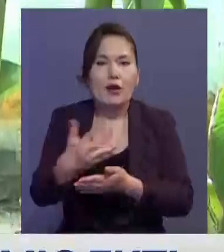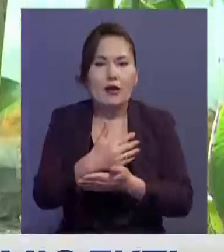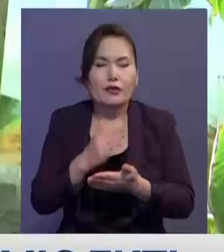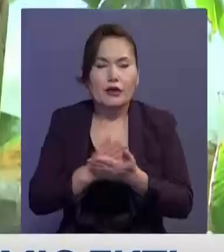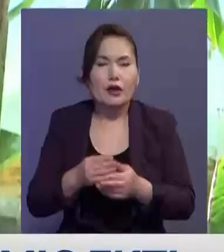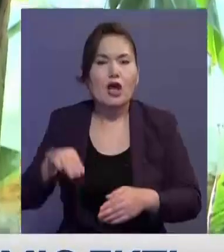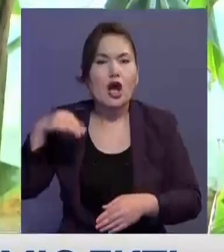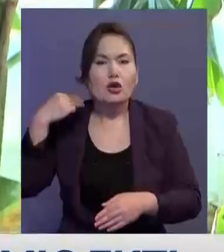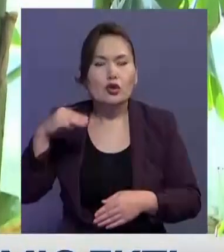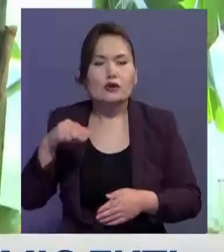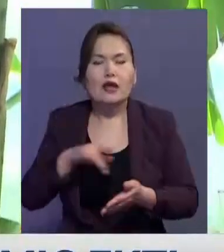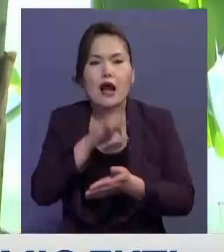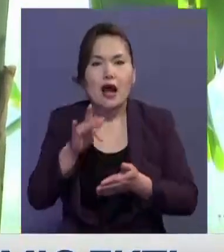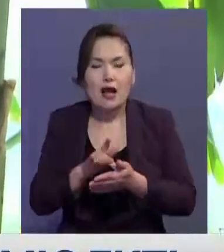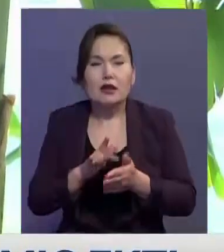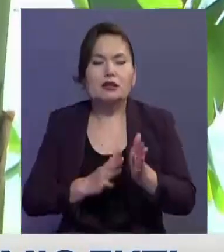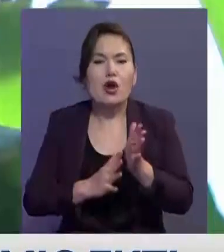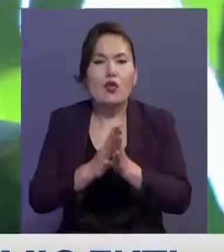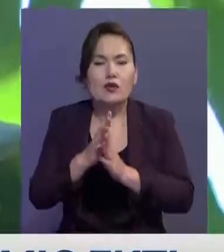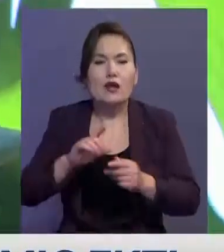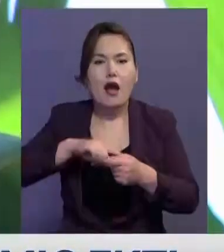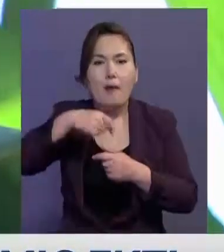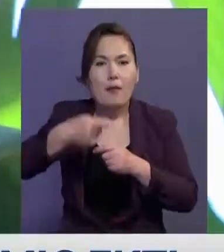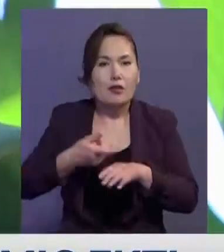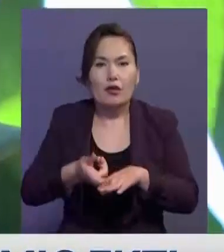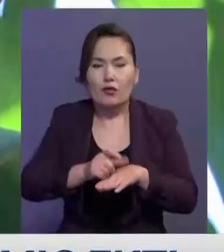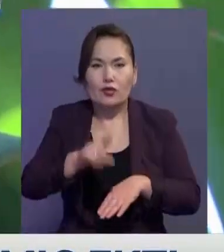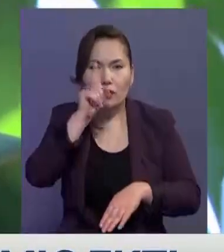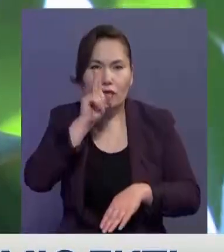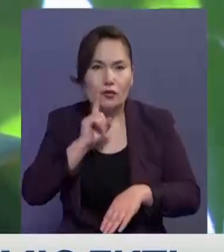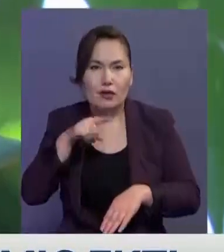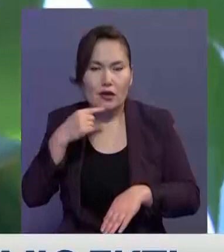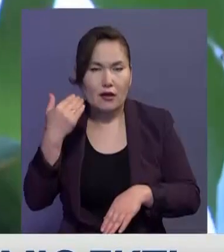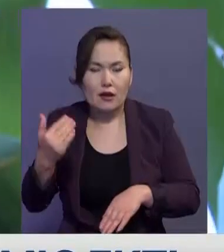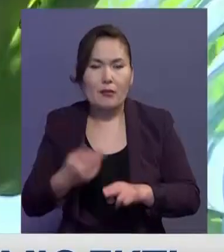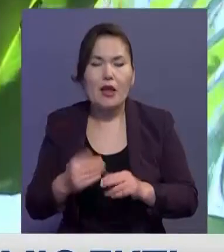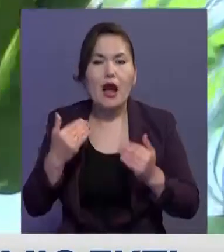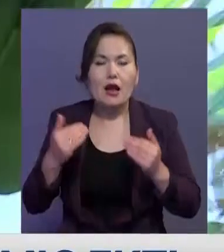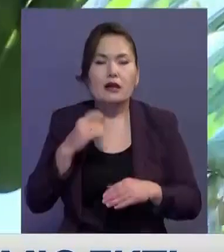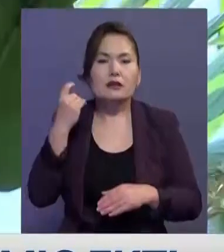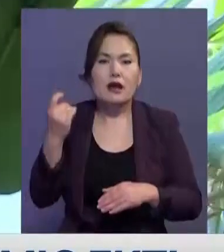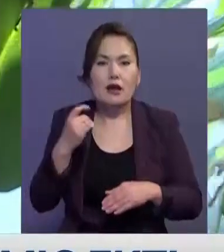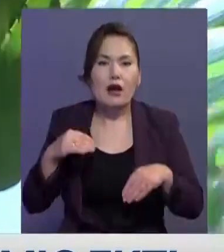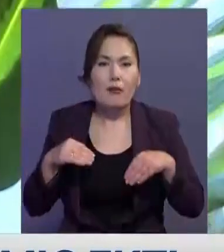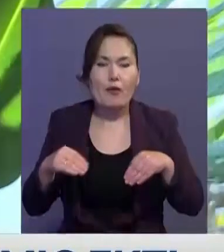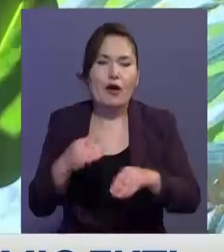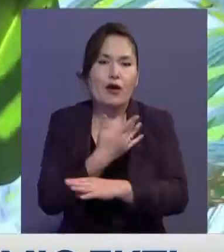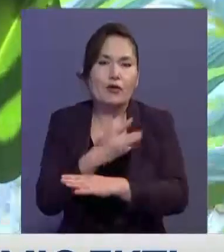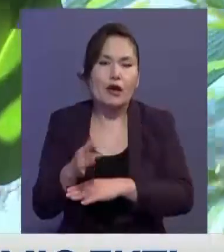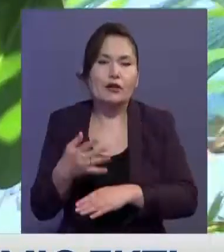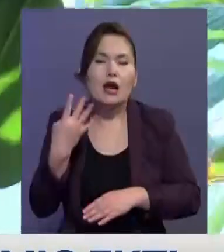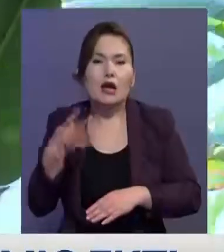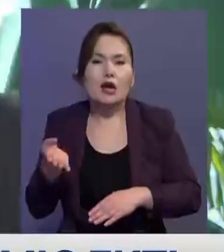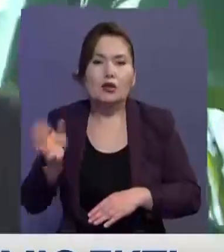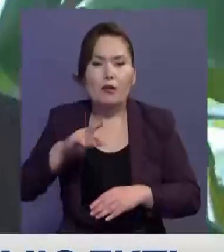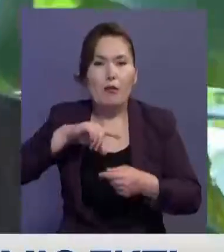мамандары түркістандық бананның шетелден әкелінген жемістерден еш айырмашылық жоқ екенін айтады. Қазір шаруаның бақшасында 40 түп банан ағаш